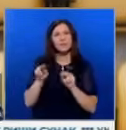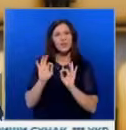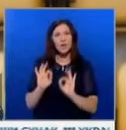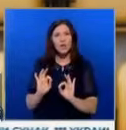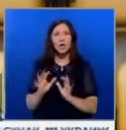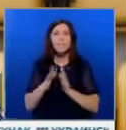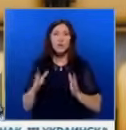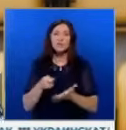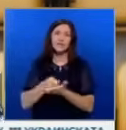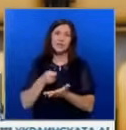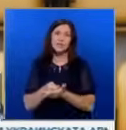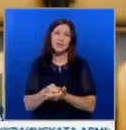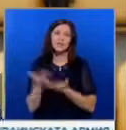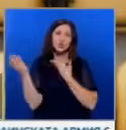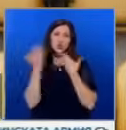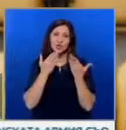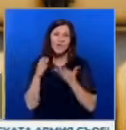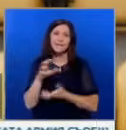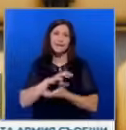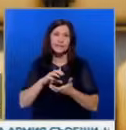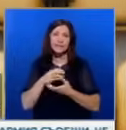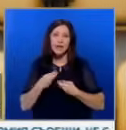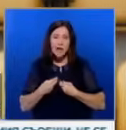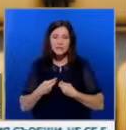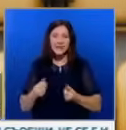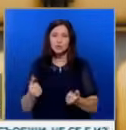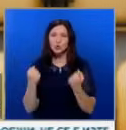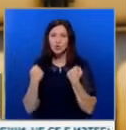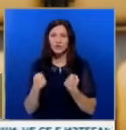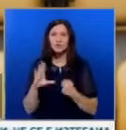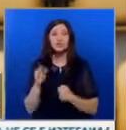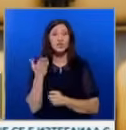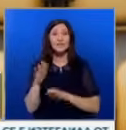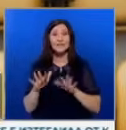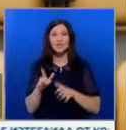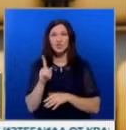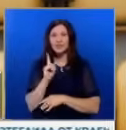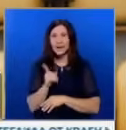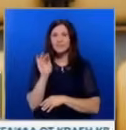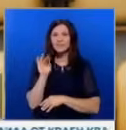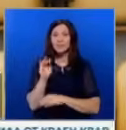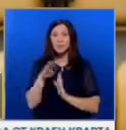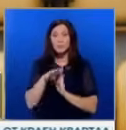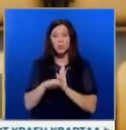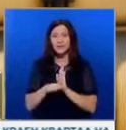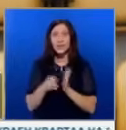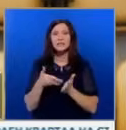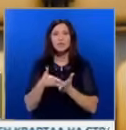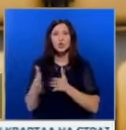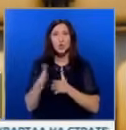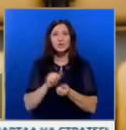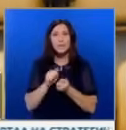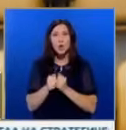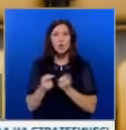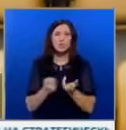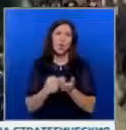че и повече финансиране за училищата и кризата с разходите за живот. Всички тези неща трябва да бъдат подредени, защото хората се борят